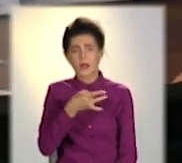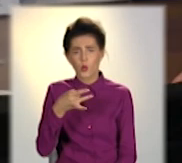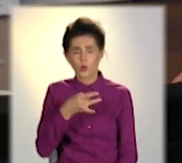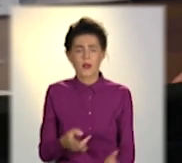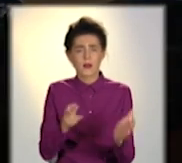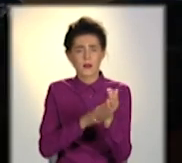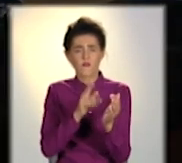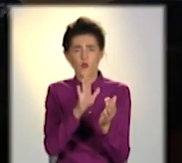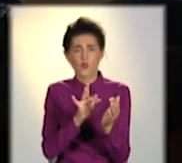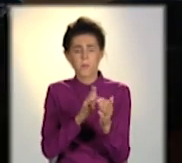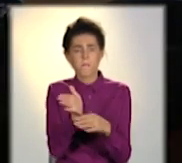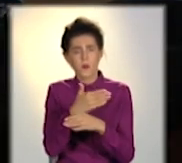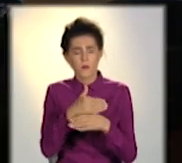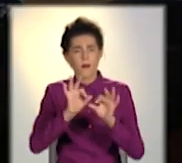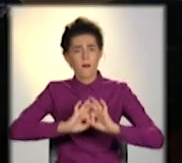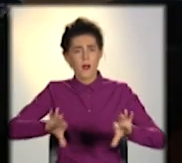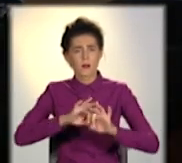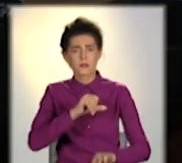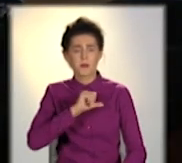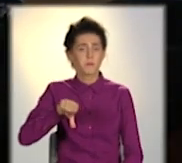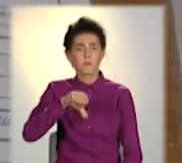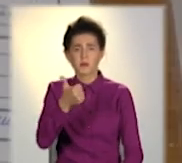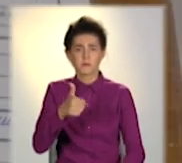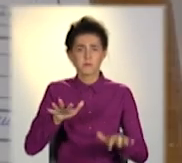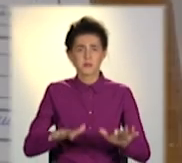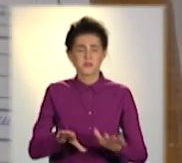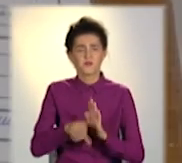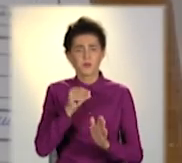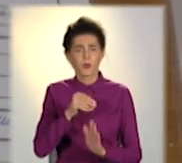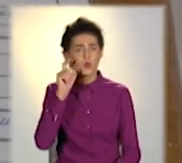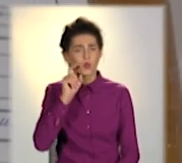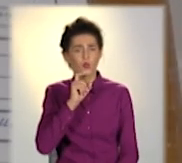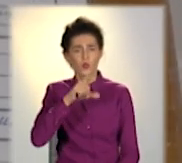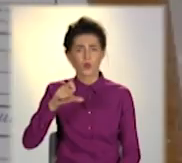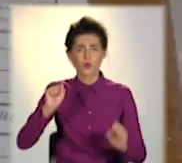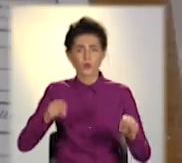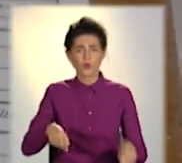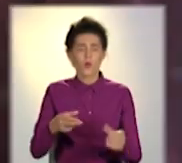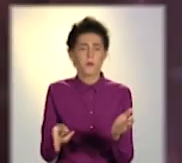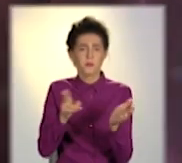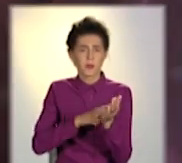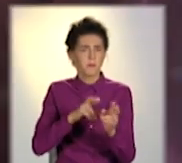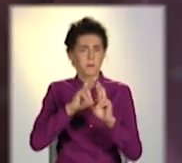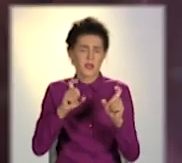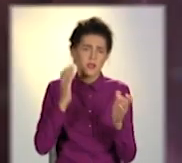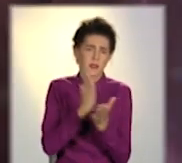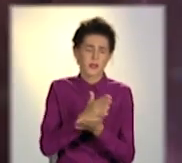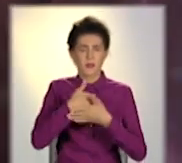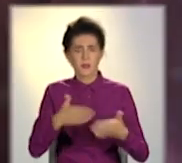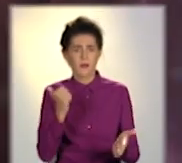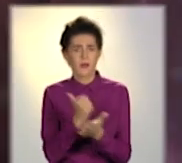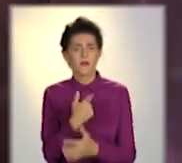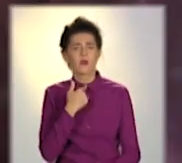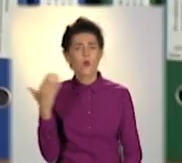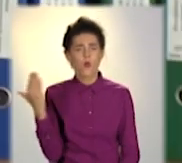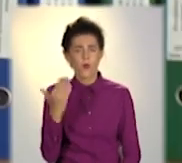держреєстрів Маріуполя розповідають, це перші місцеві вибори, де українці зможуть проголосувати не за місцем реєстрації. Та додають, усіх